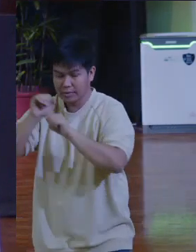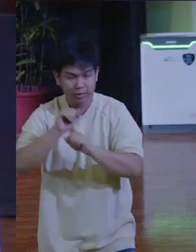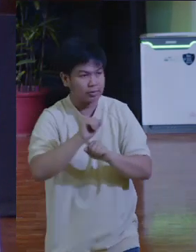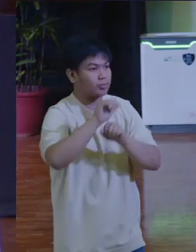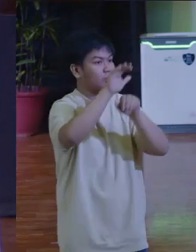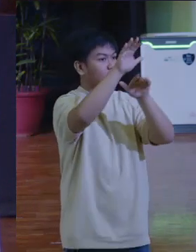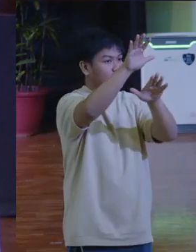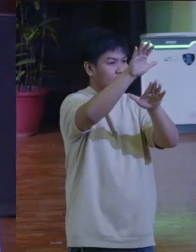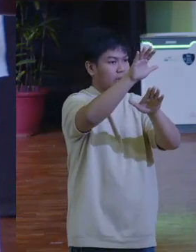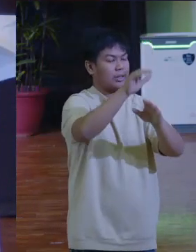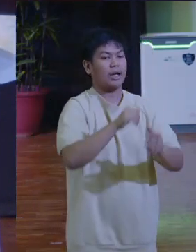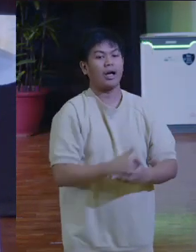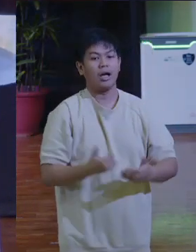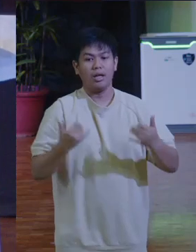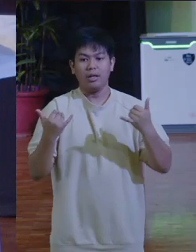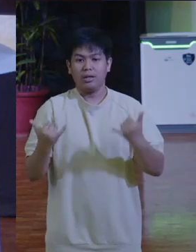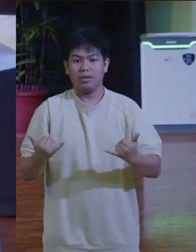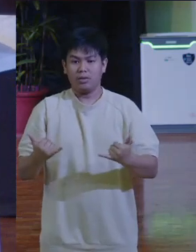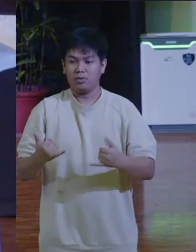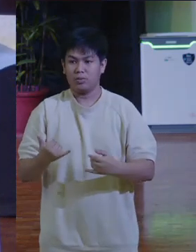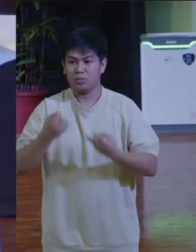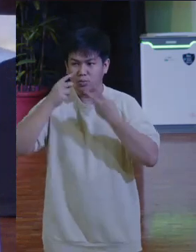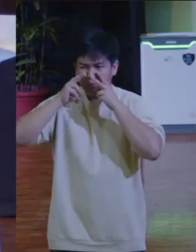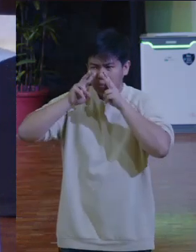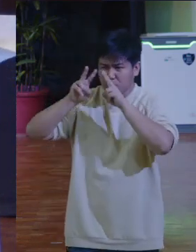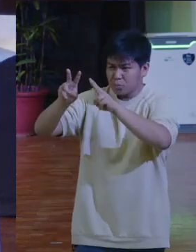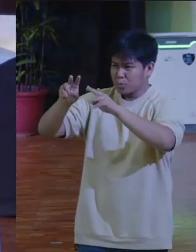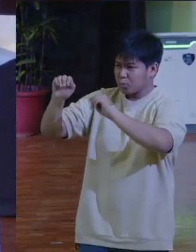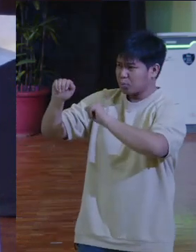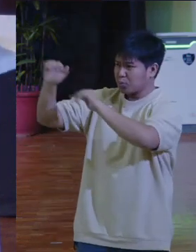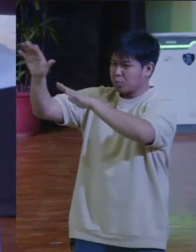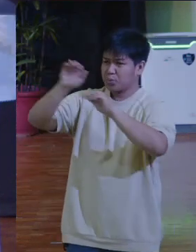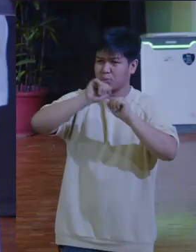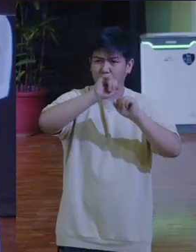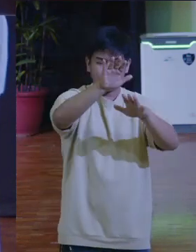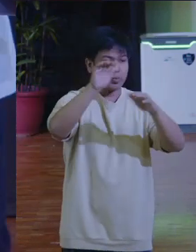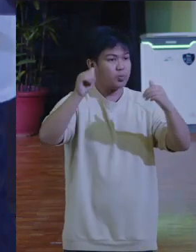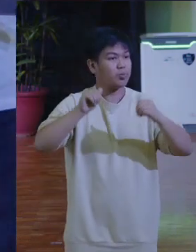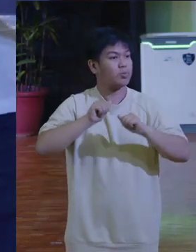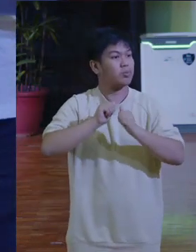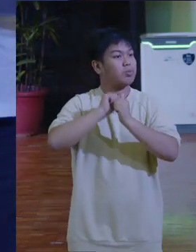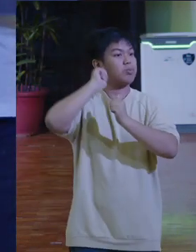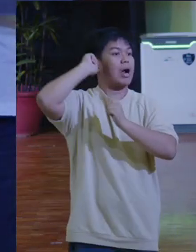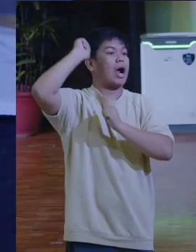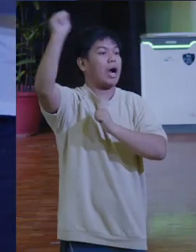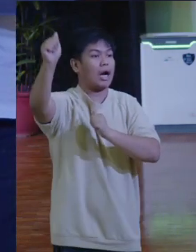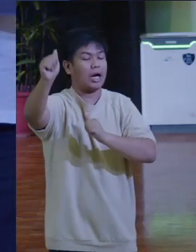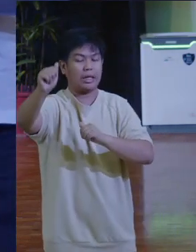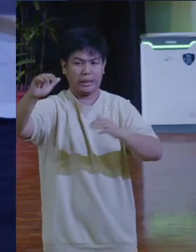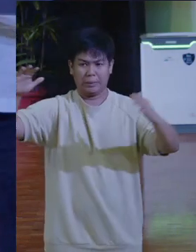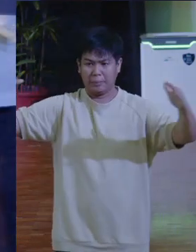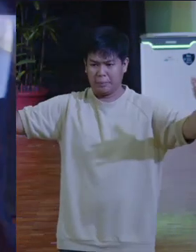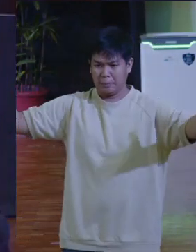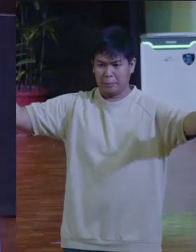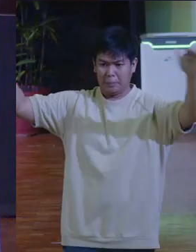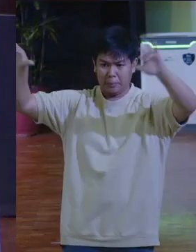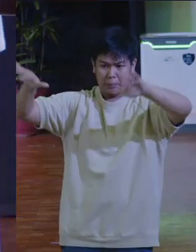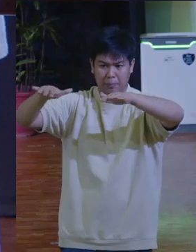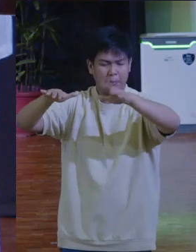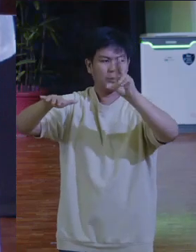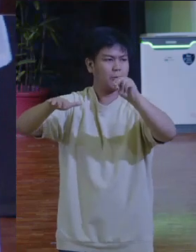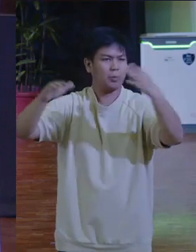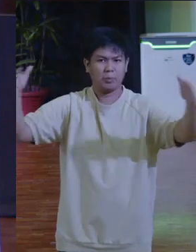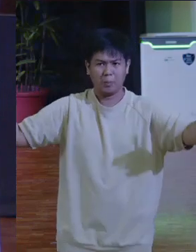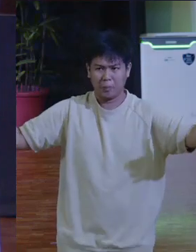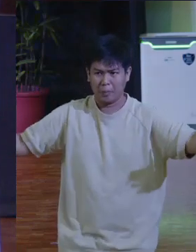pag tinatanaw natin sa malayo ang dalawang bundok, parang iisang bundok lang ang ating nakikita. Hindi natin nakikita